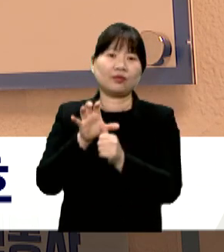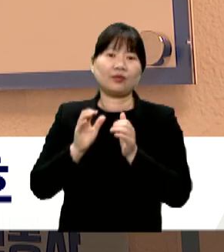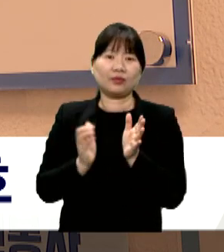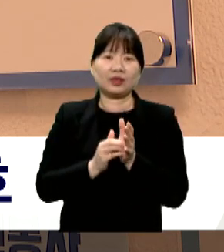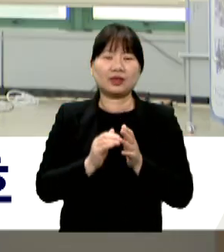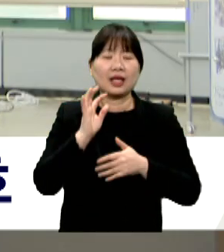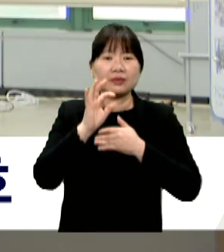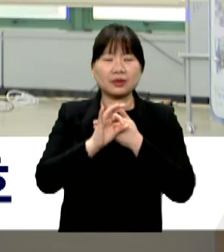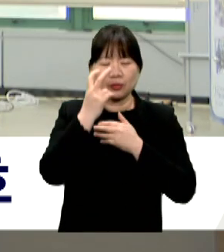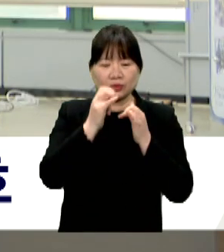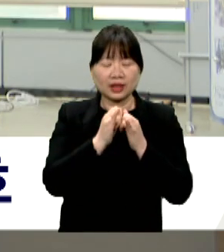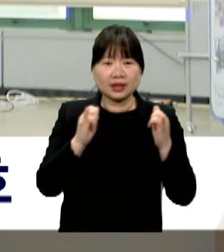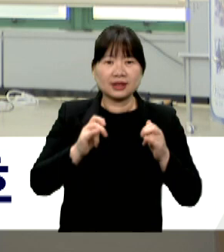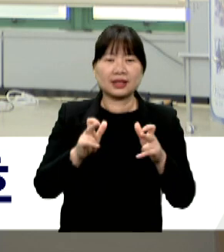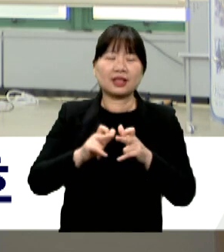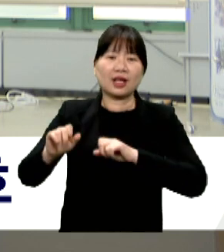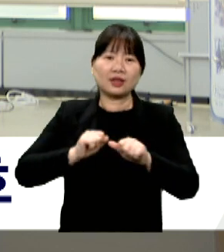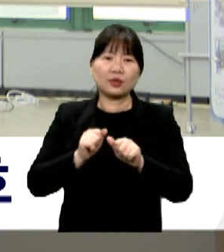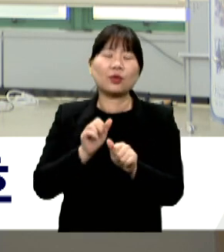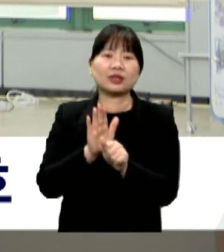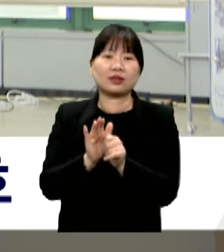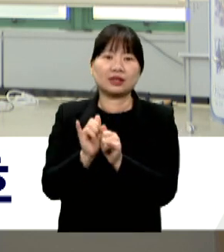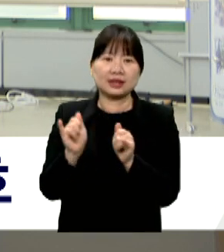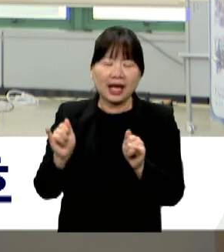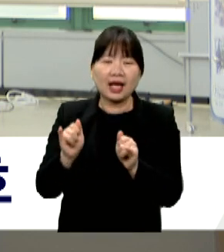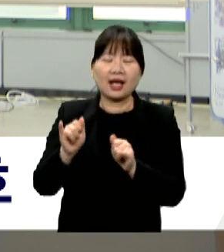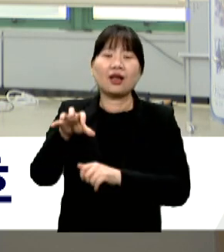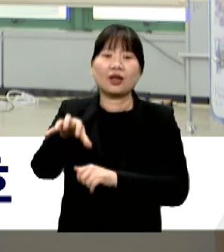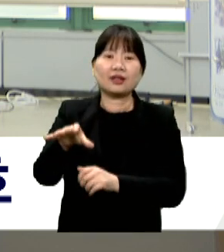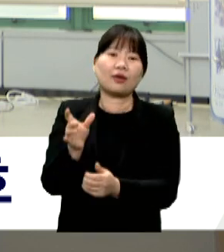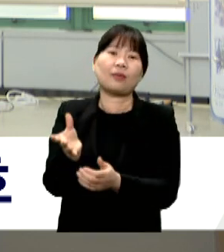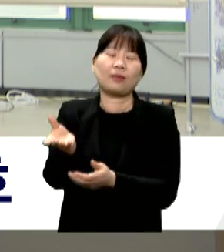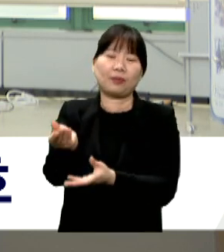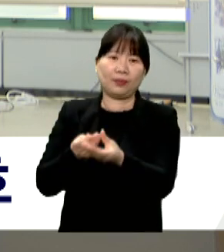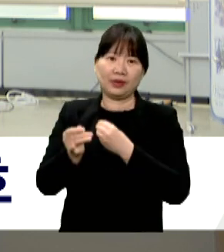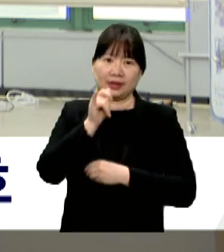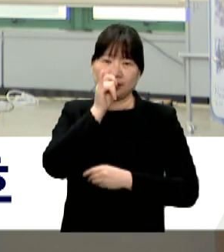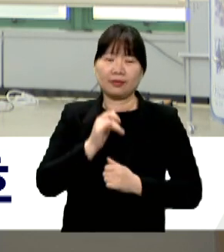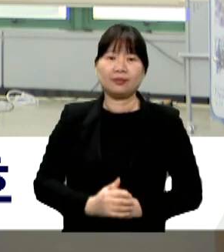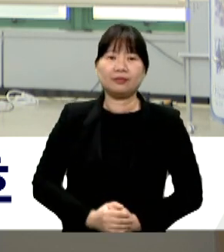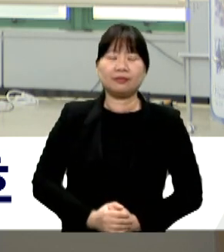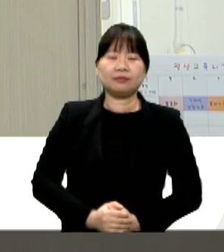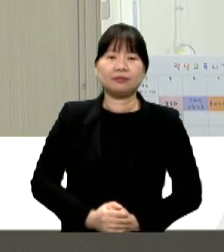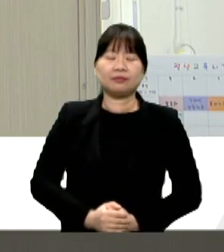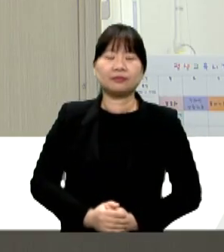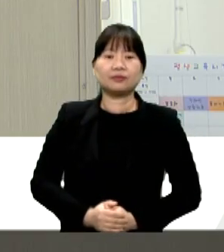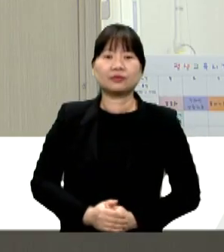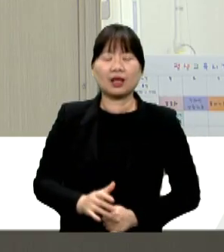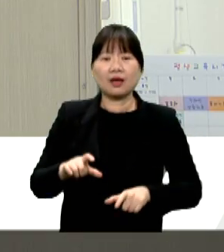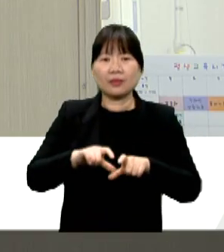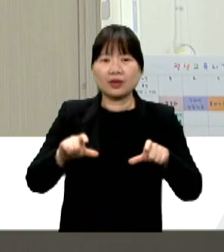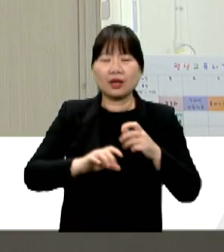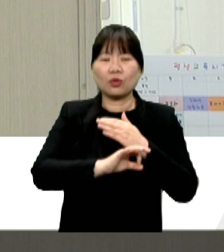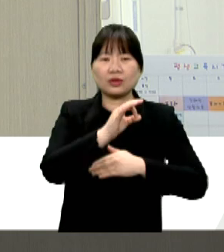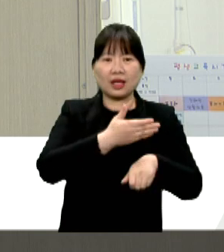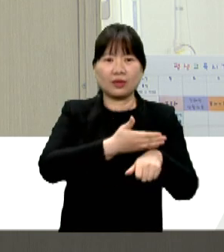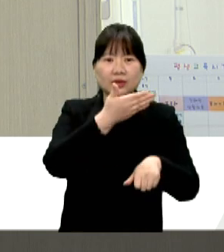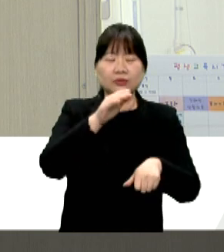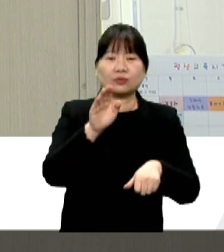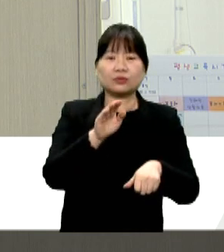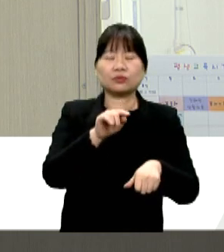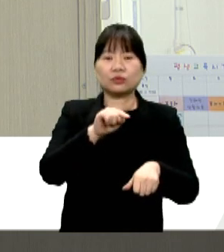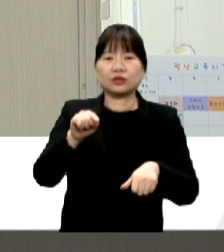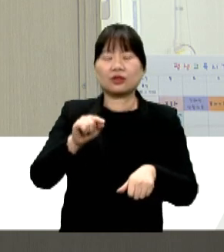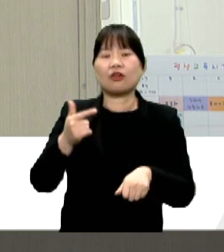공간이 활용되며 임시 보호자는 장애인 활동지원사 인력풀에서 제공받게 됩니다. 해당 서비스는 평일